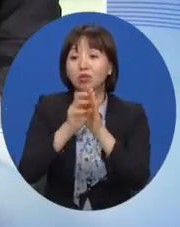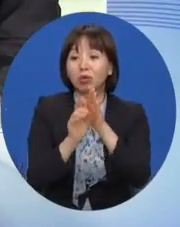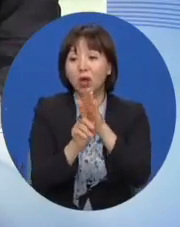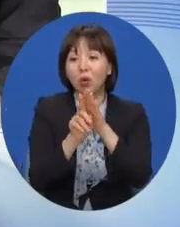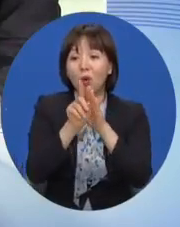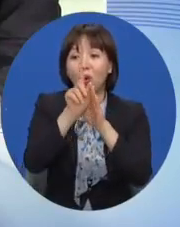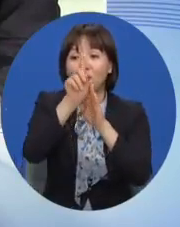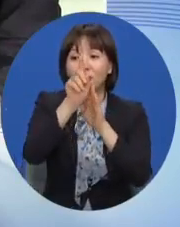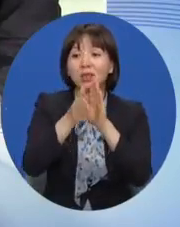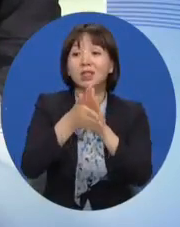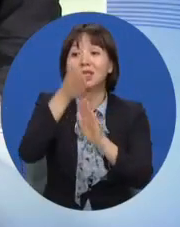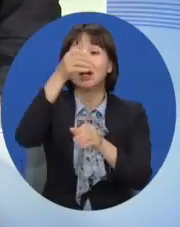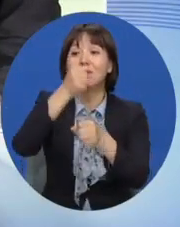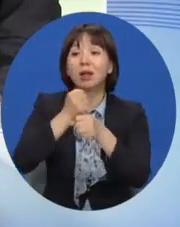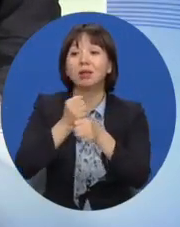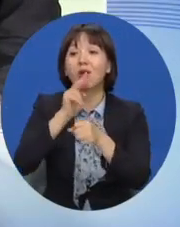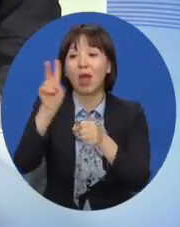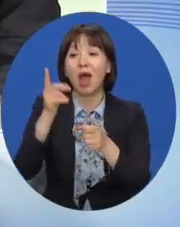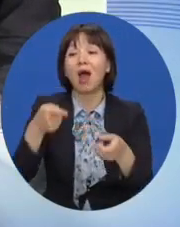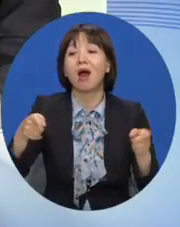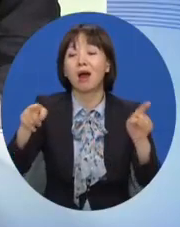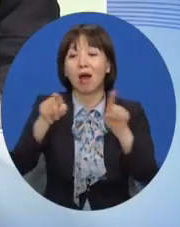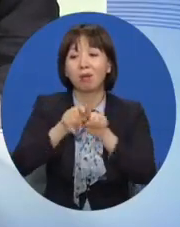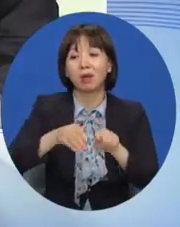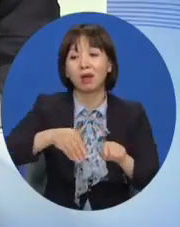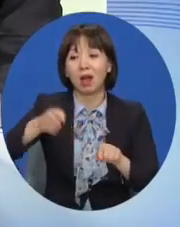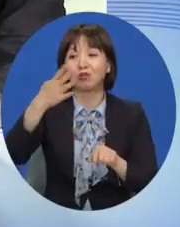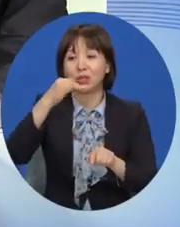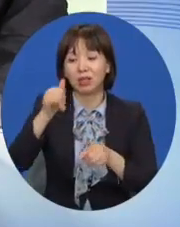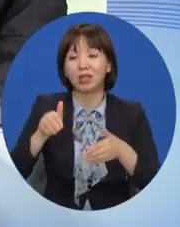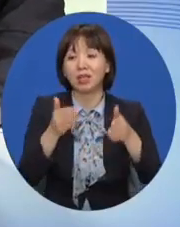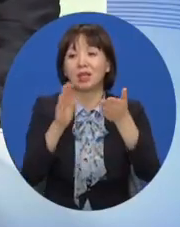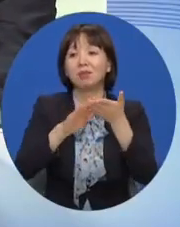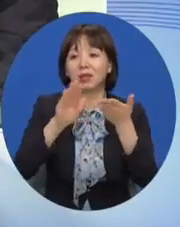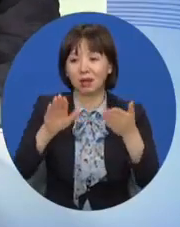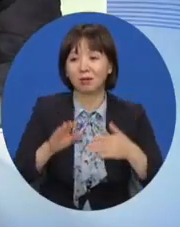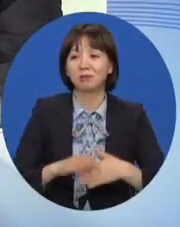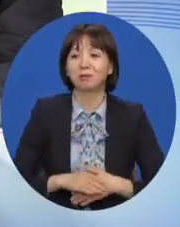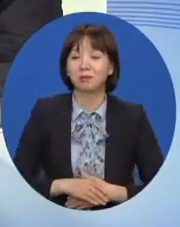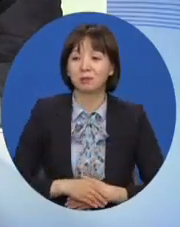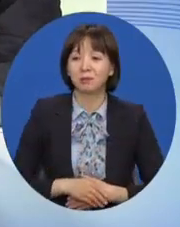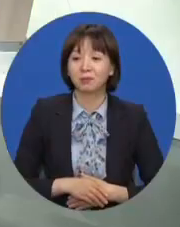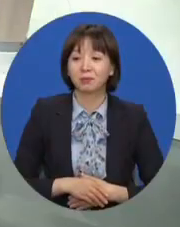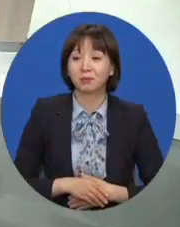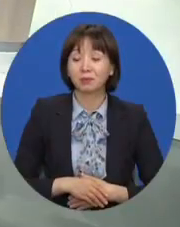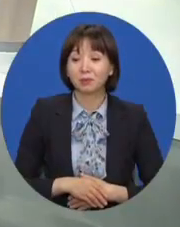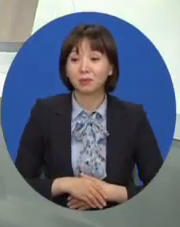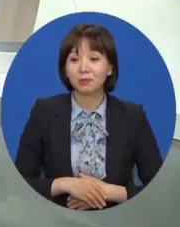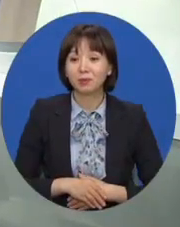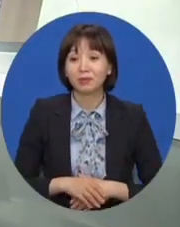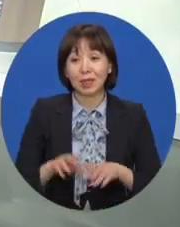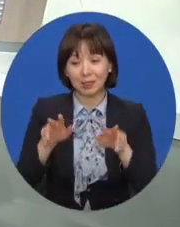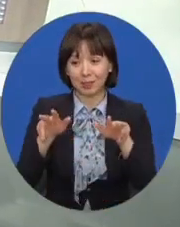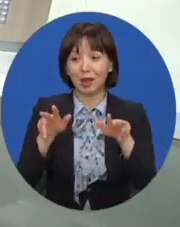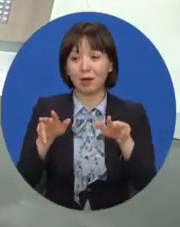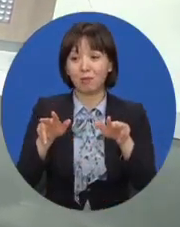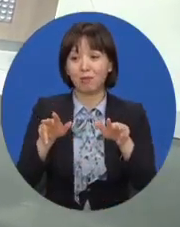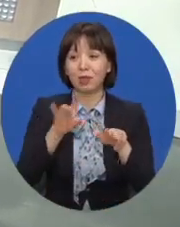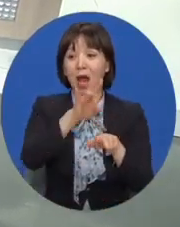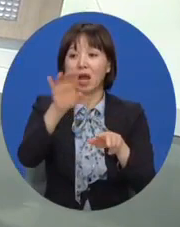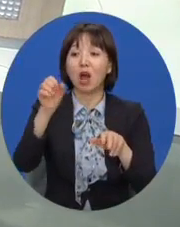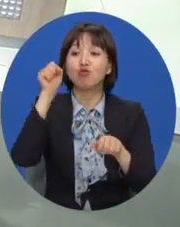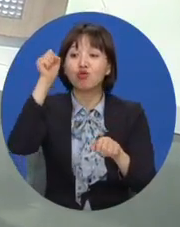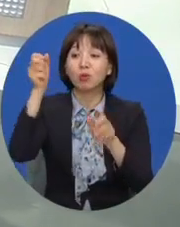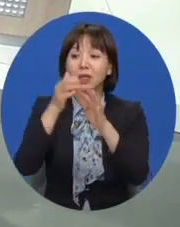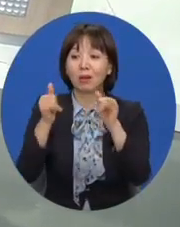이런 시를 만들어야만이 함께 갈 수 있는 이런 길입니다. 네. 이제 각